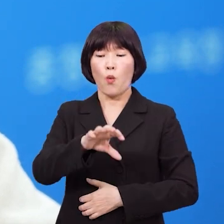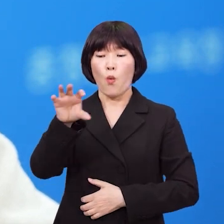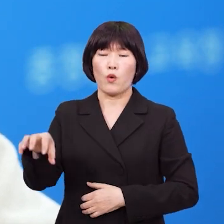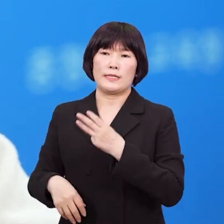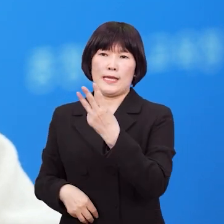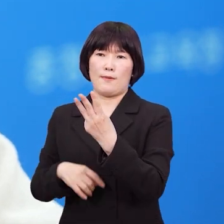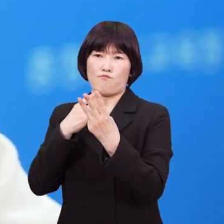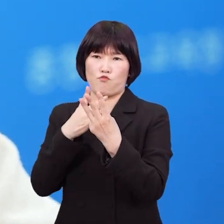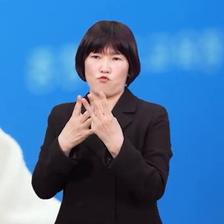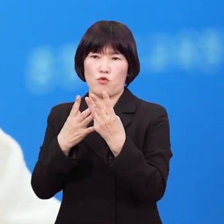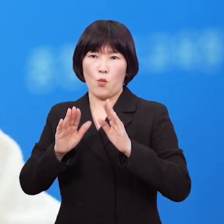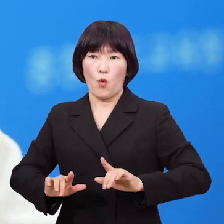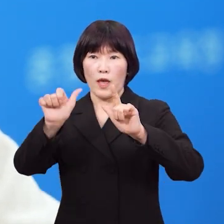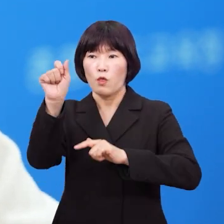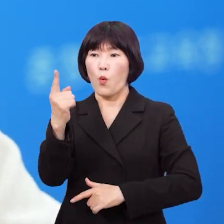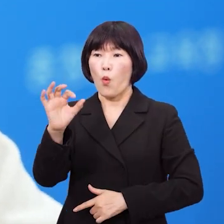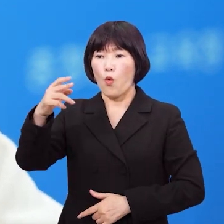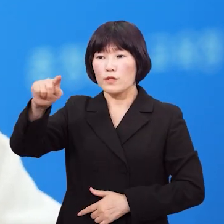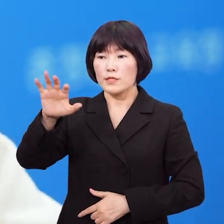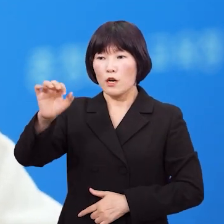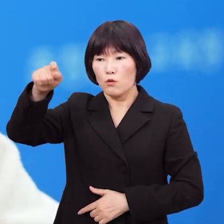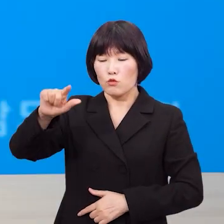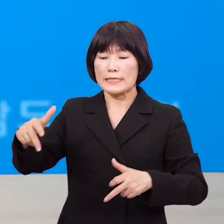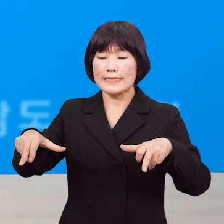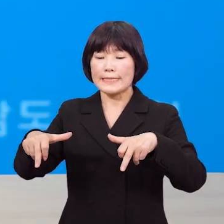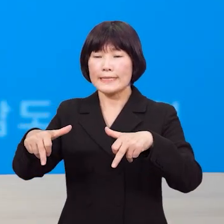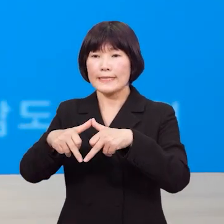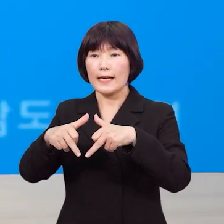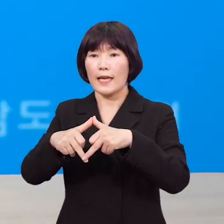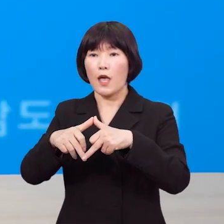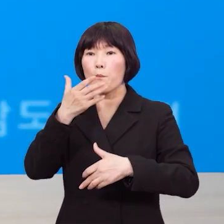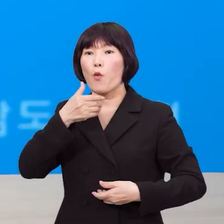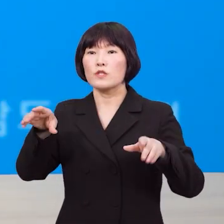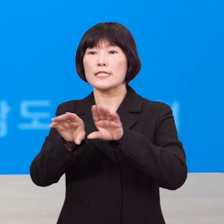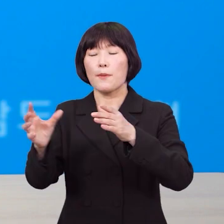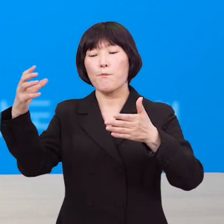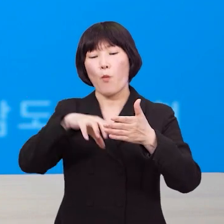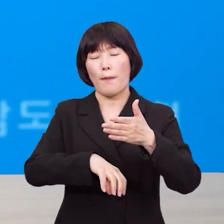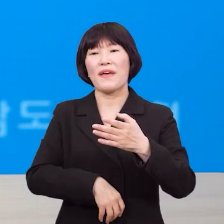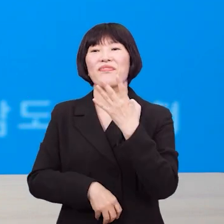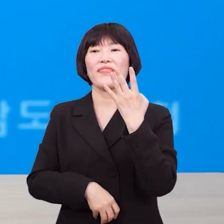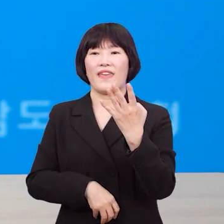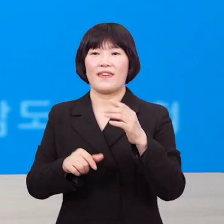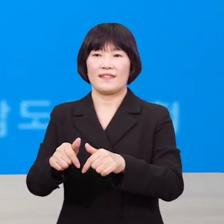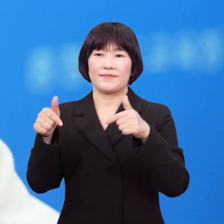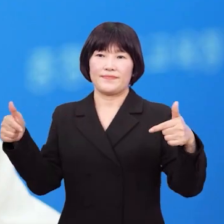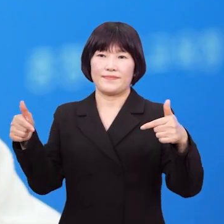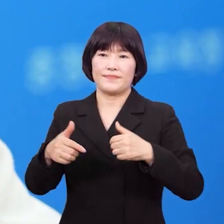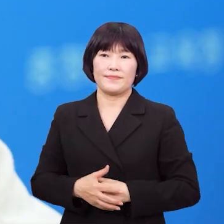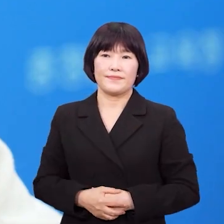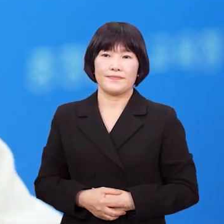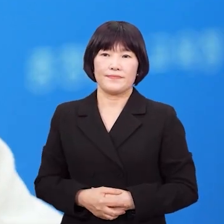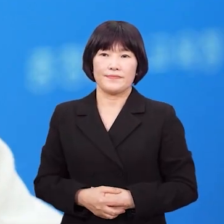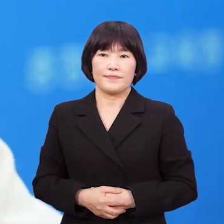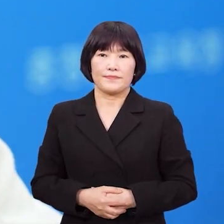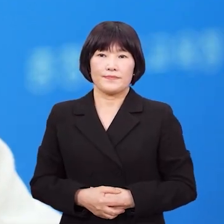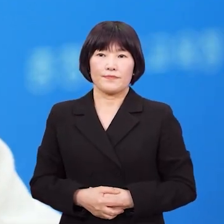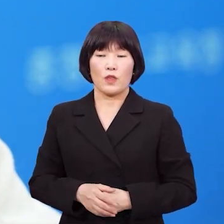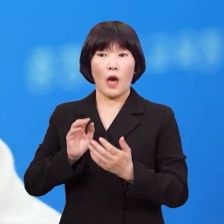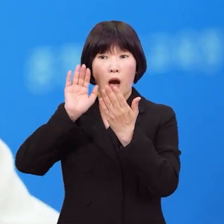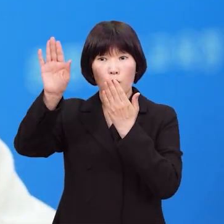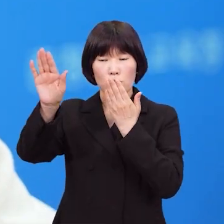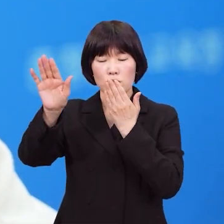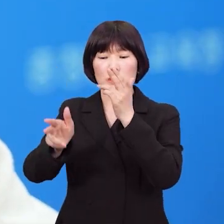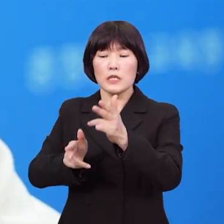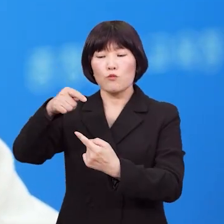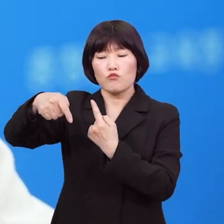올해는 홍성군 장애인복지관까지 포함하여 4개 기관으로 확대하였습니다. 향후 사업